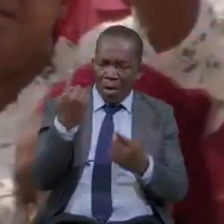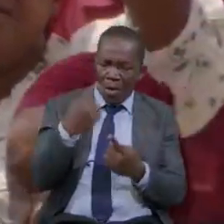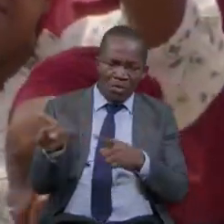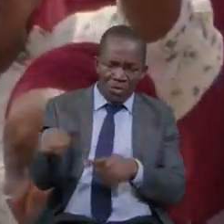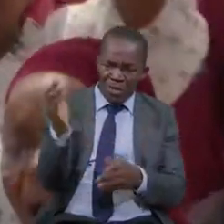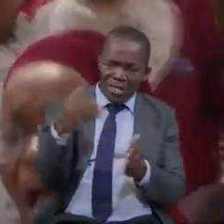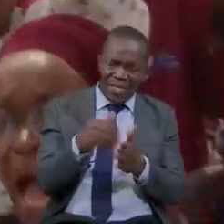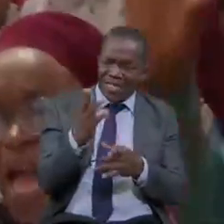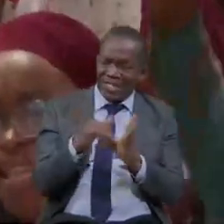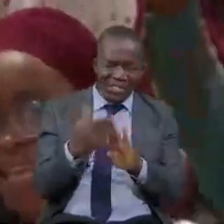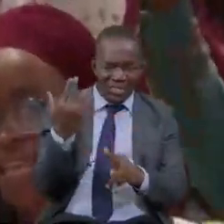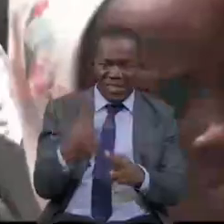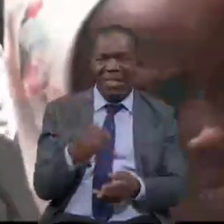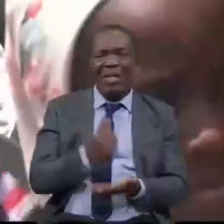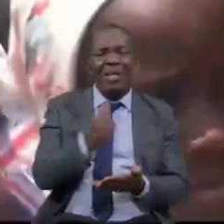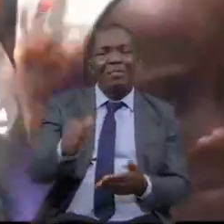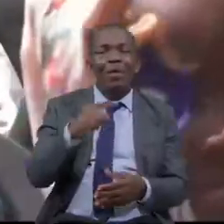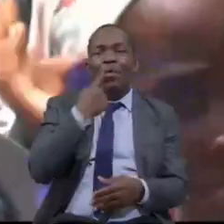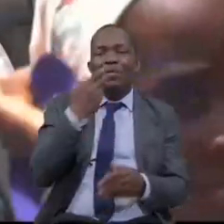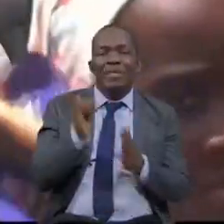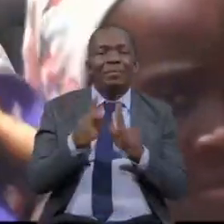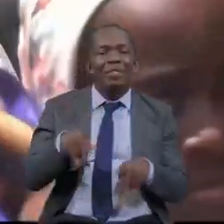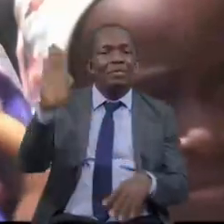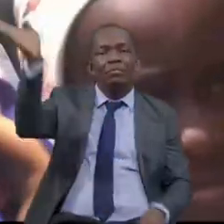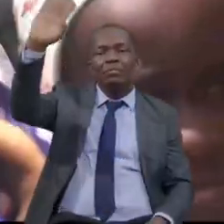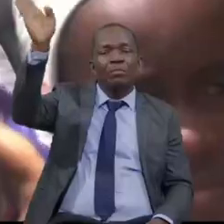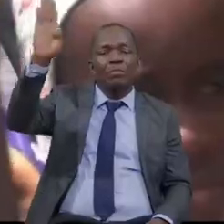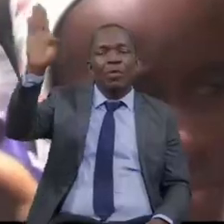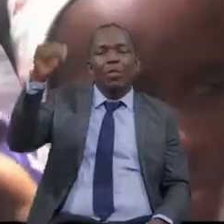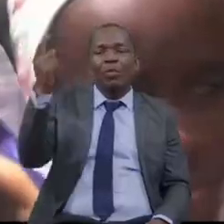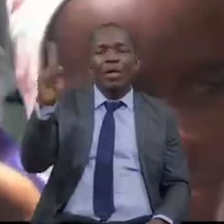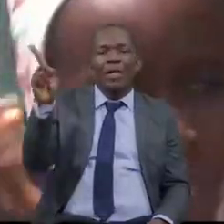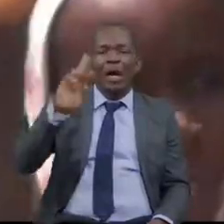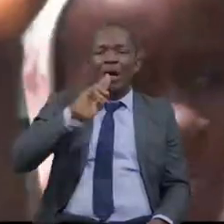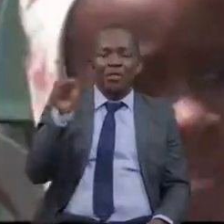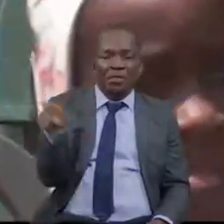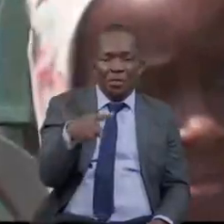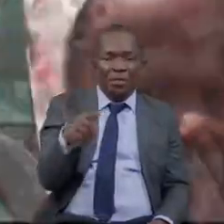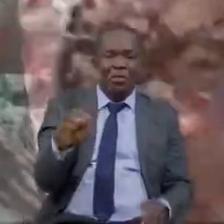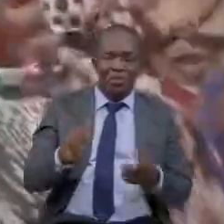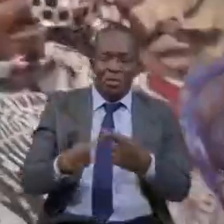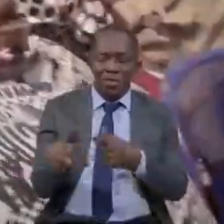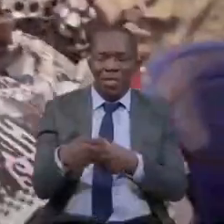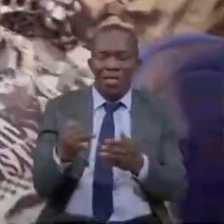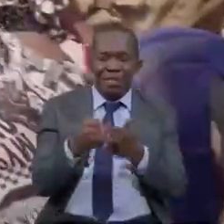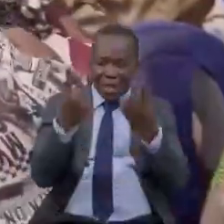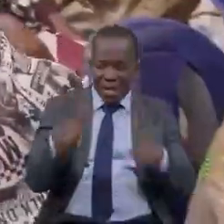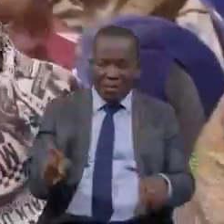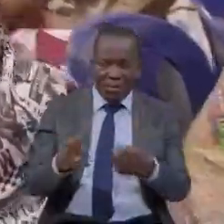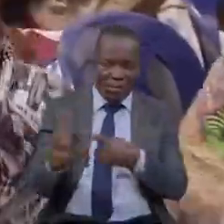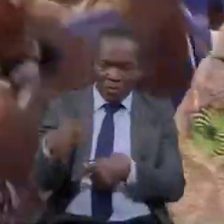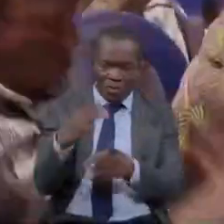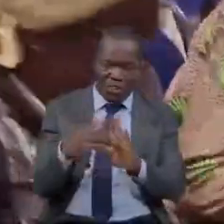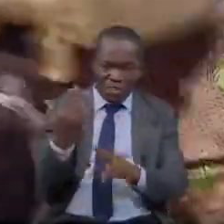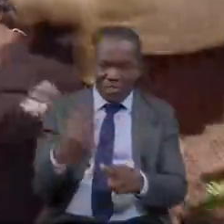De qu'est-ce que je parle là-bas? Où es-tu là-bas? Aujourd'hui, ça va commencer. Lève-toi et parle-en